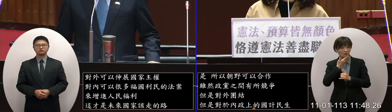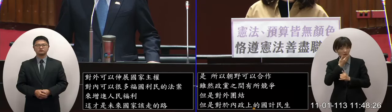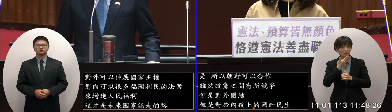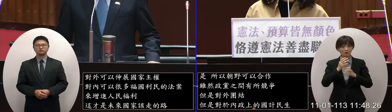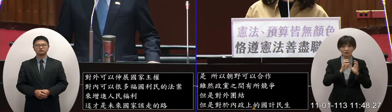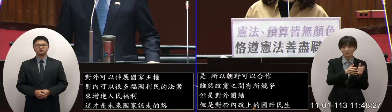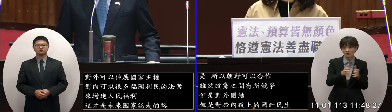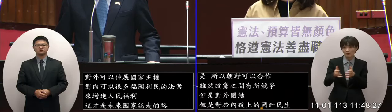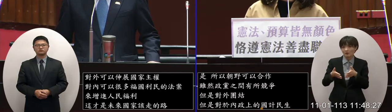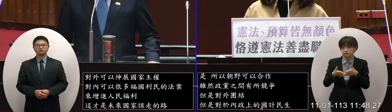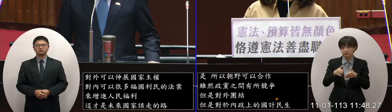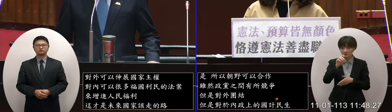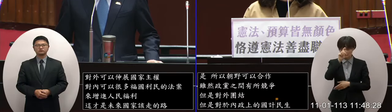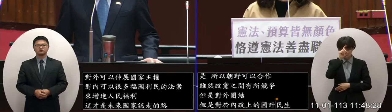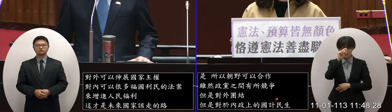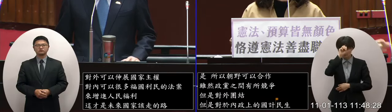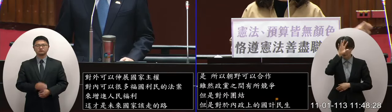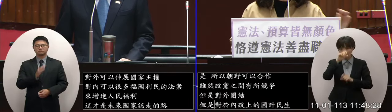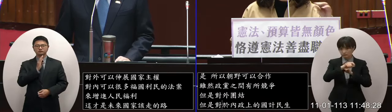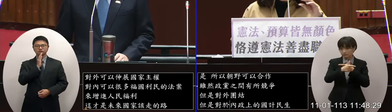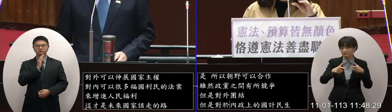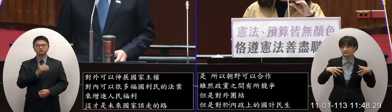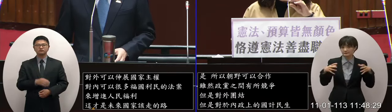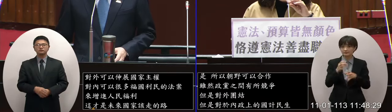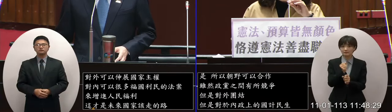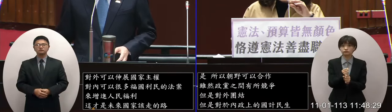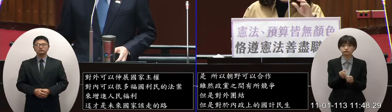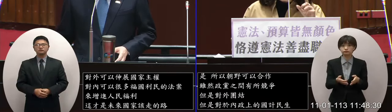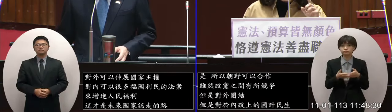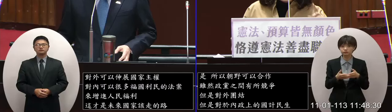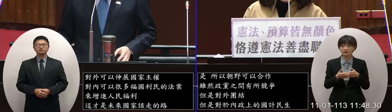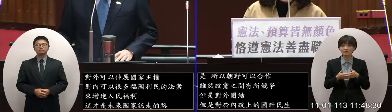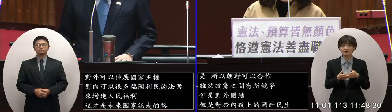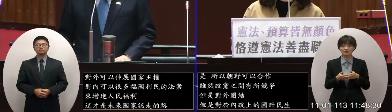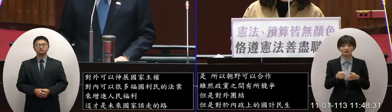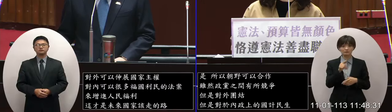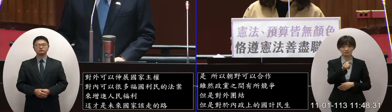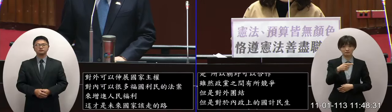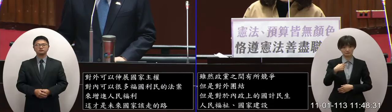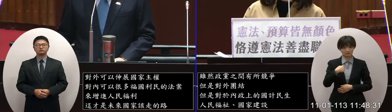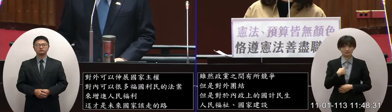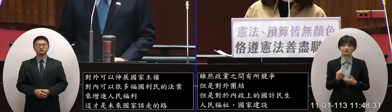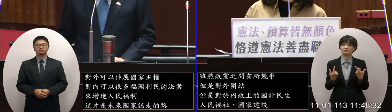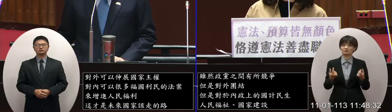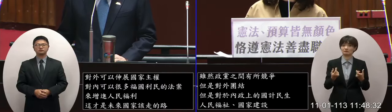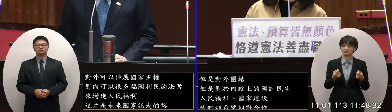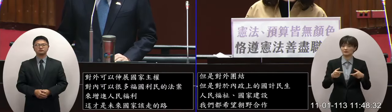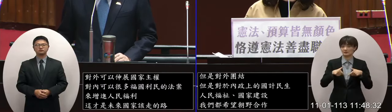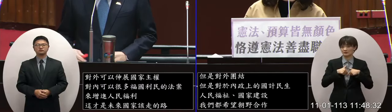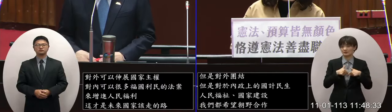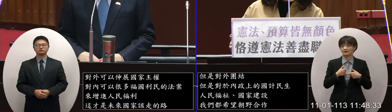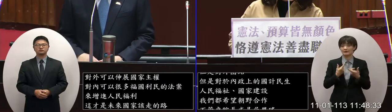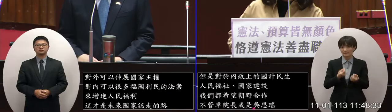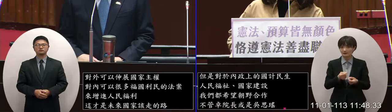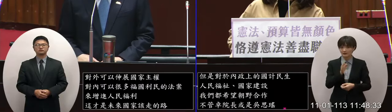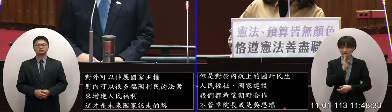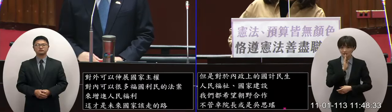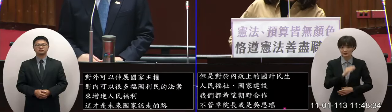望朝野合作。不管卓院长或是吴思瑶，我们都是同样的心情哦。下一